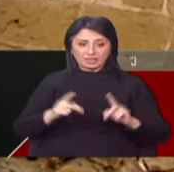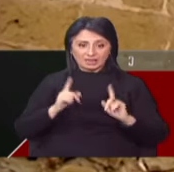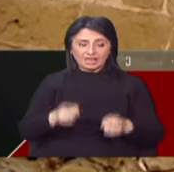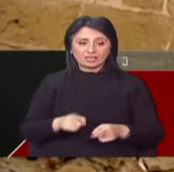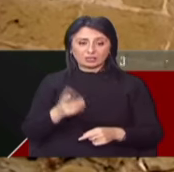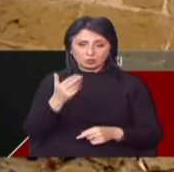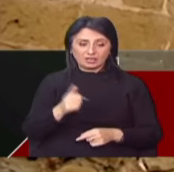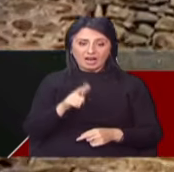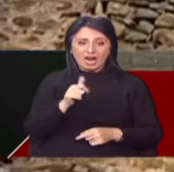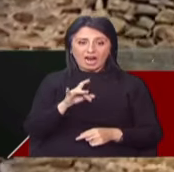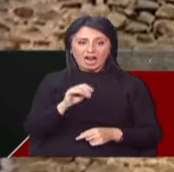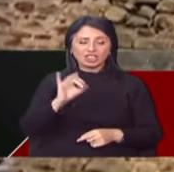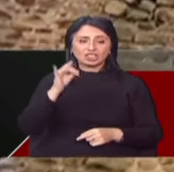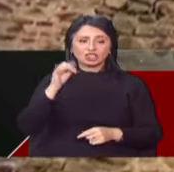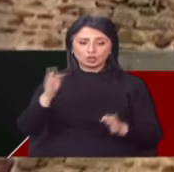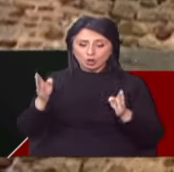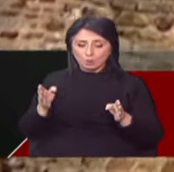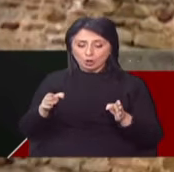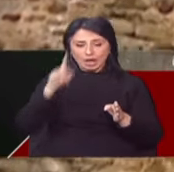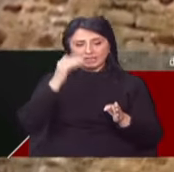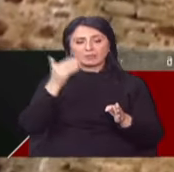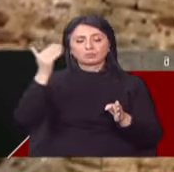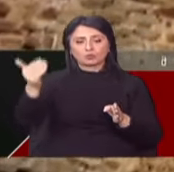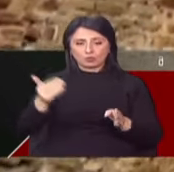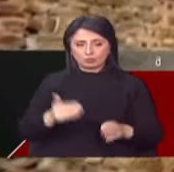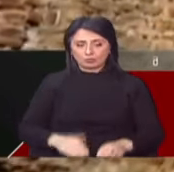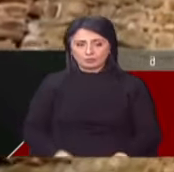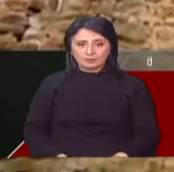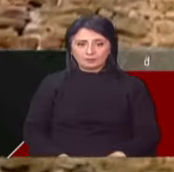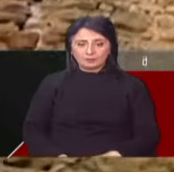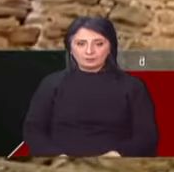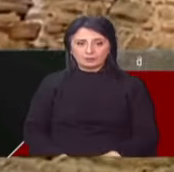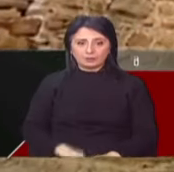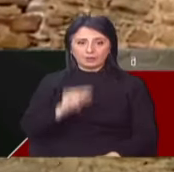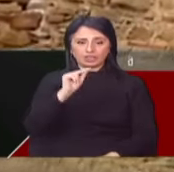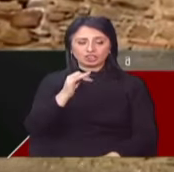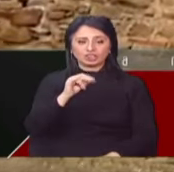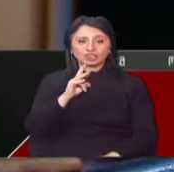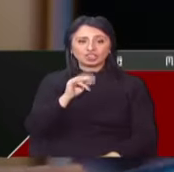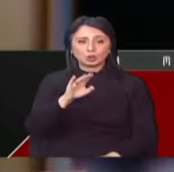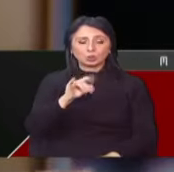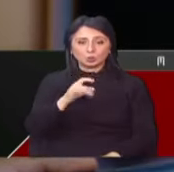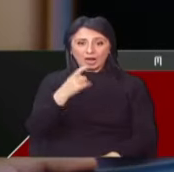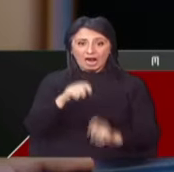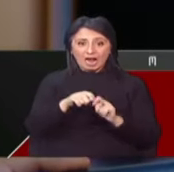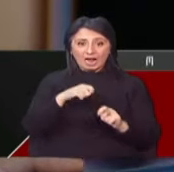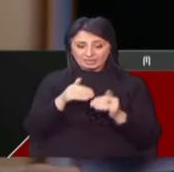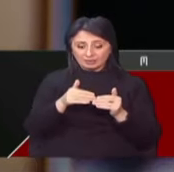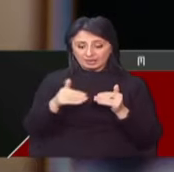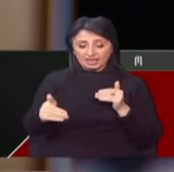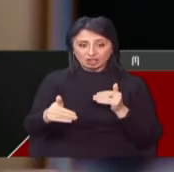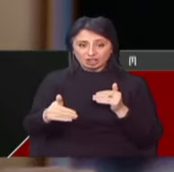დაადასტურეს რომ გარეჯის ისტორიული მონაკვეთი აზერბაიჯანს ეკუთვნოდა. Ჩიჩხიტურის კოშკიდან 100 მეტრის